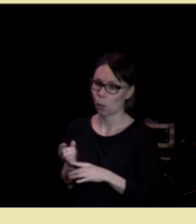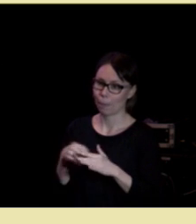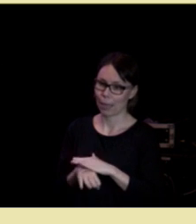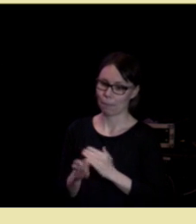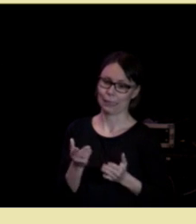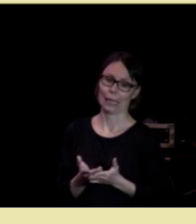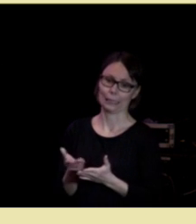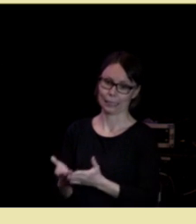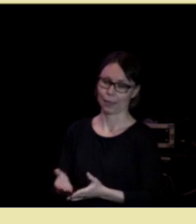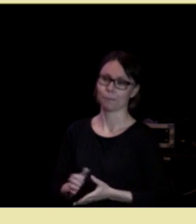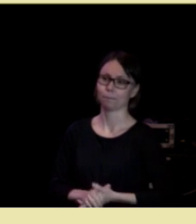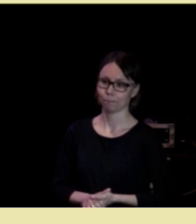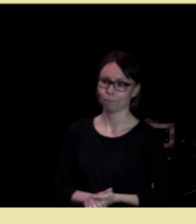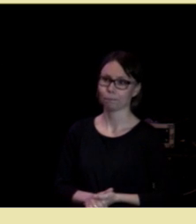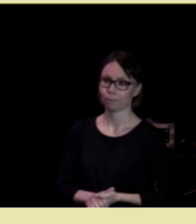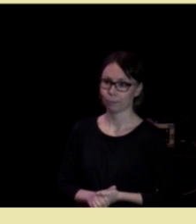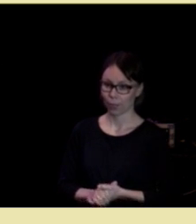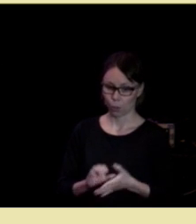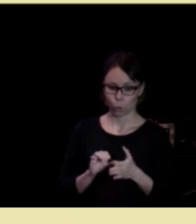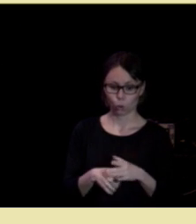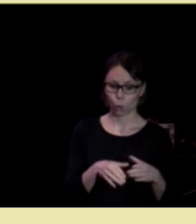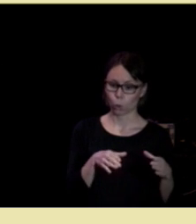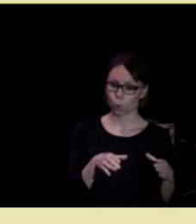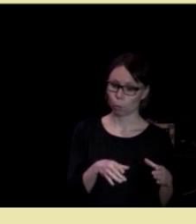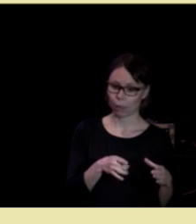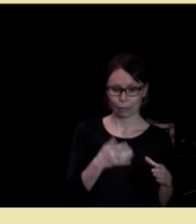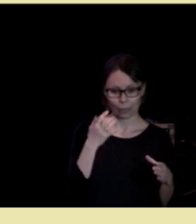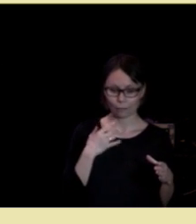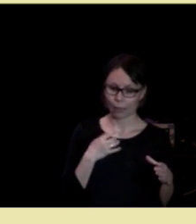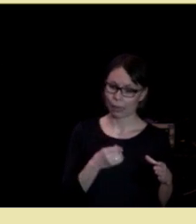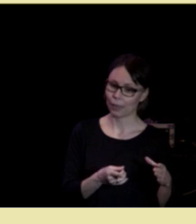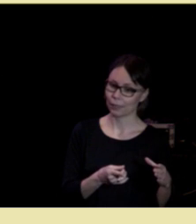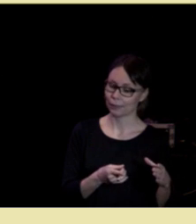hjemmetjenestene. I kontrollgruppen var dessverre det